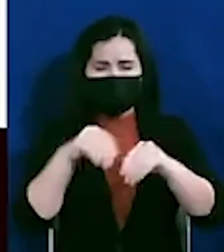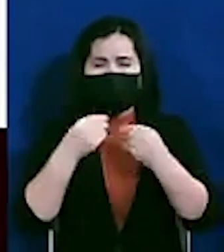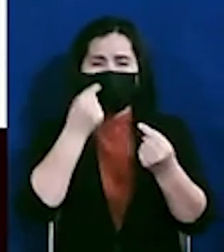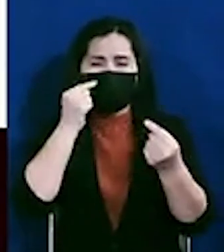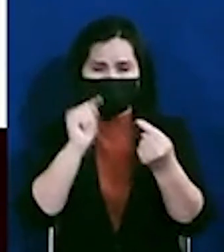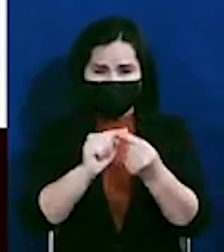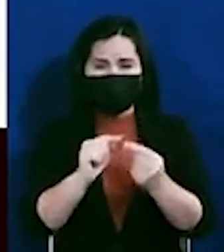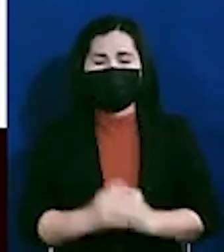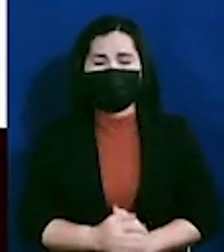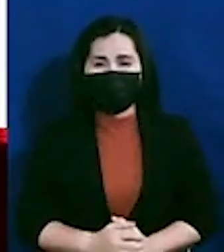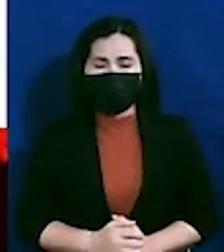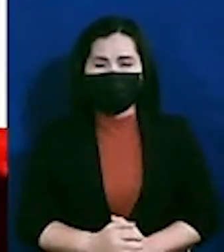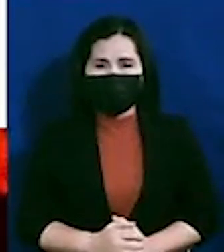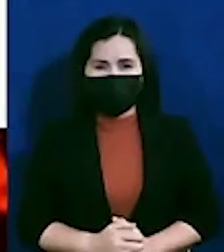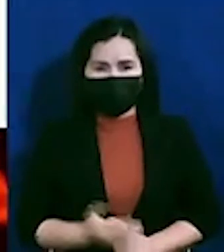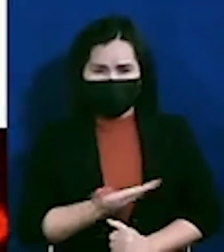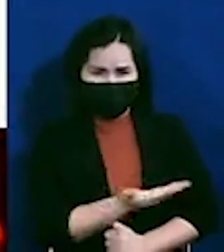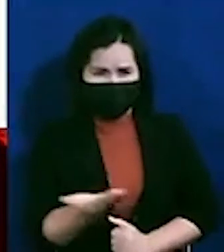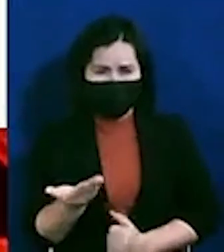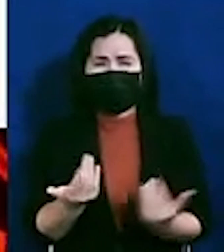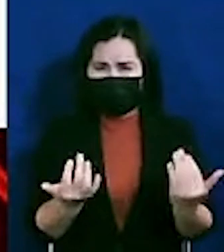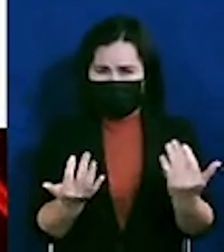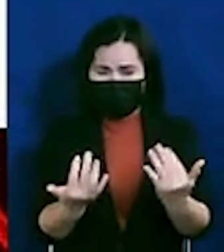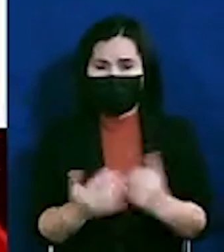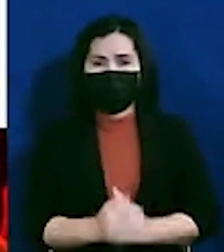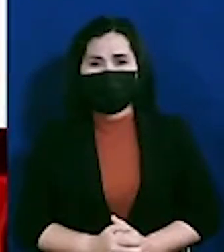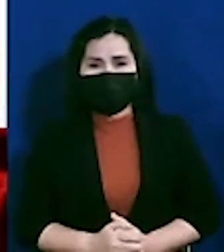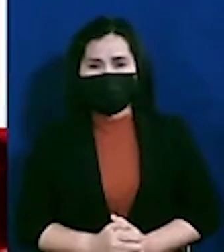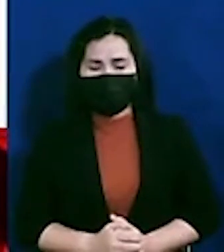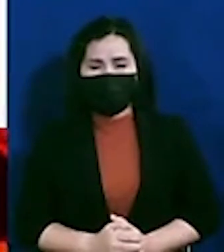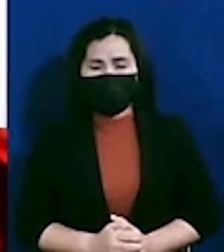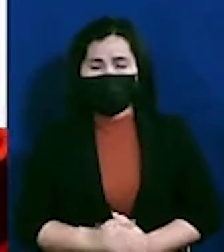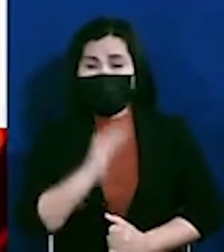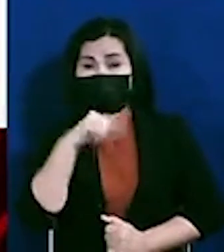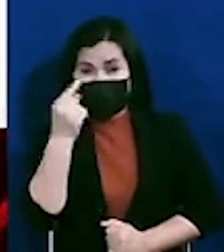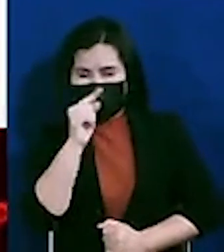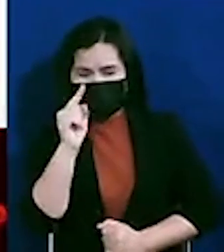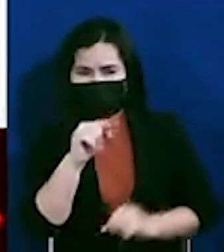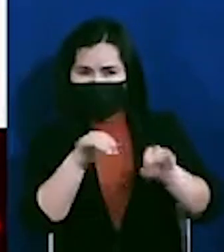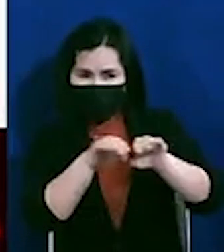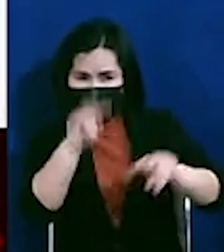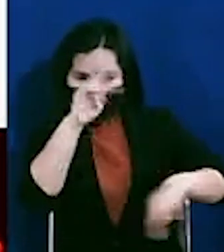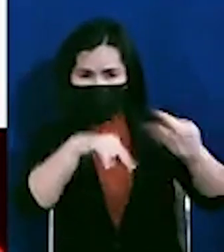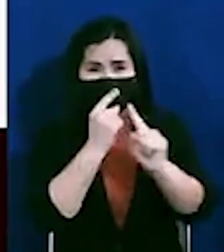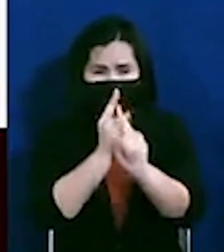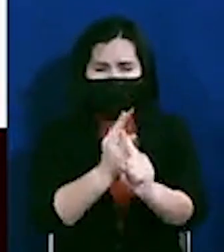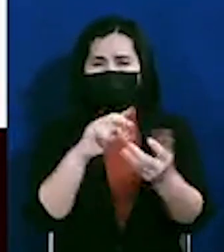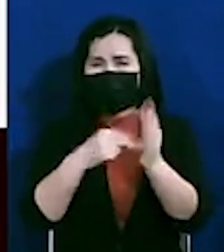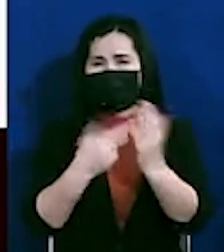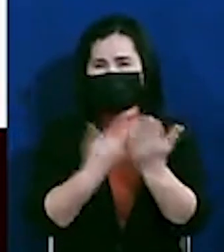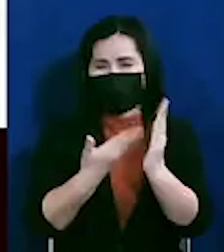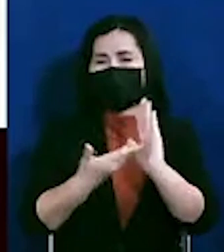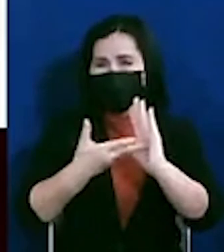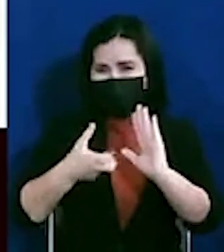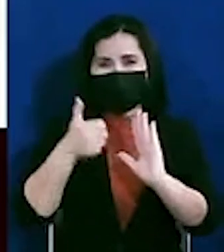กันนะครับก็อะดิอาจจะต้องรอนิดนึงก็คือผู้ไงว่าถ้าตัวตามเกณฑ์นะครับก็มีที่ให้สามารถเบิกจ่ายได้นะครับ